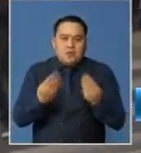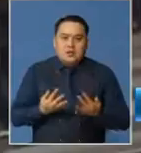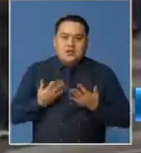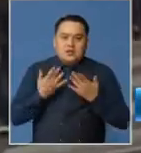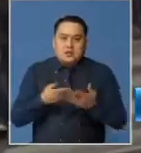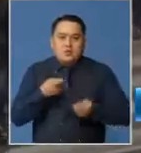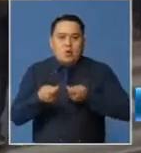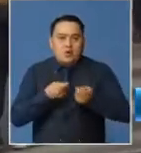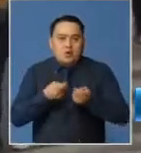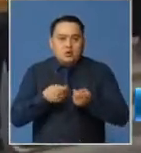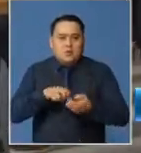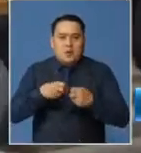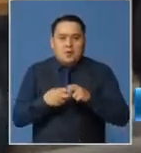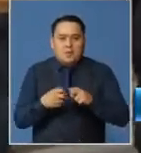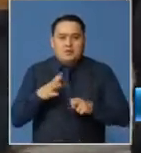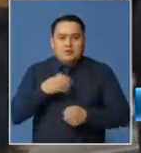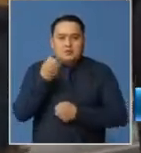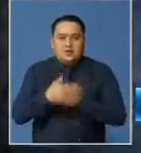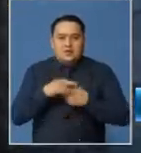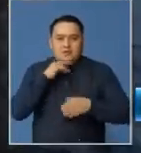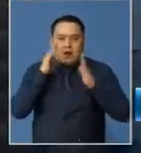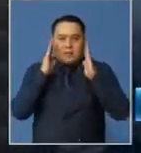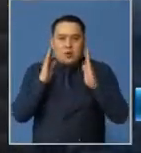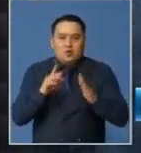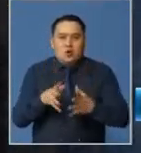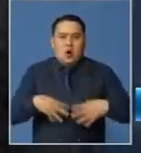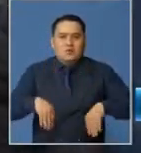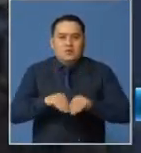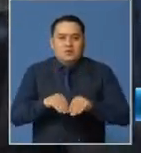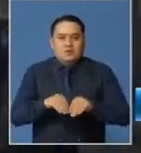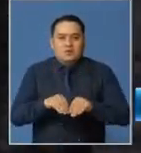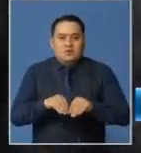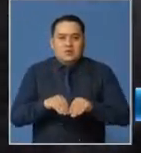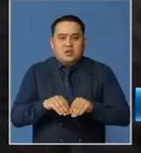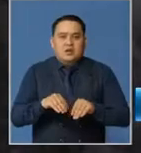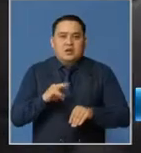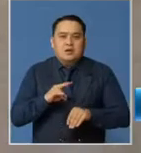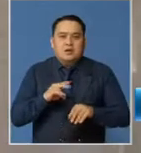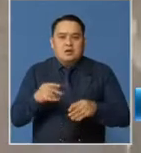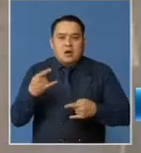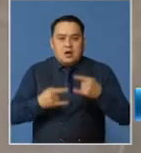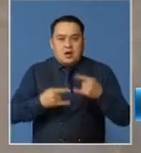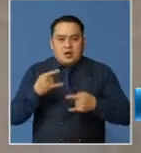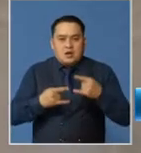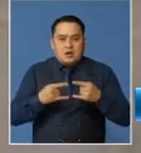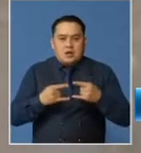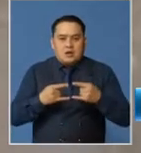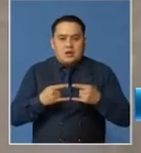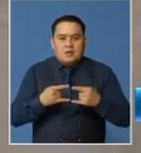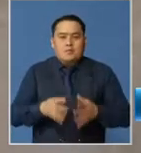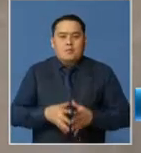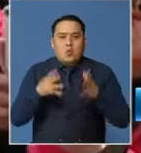требования правительству. Проблема оказалась в центре внимания после того, как общественный вещатель HRT подал